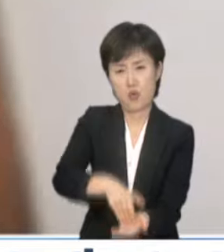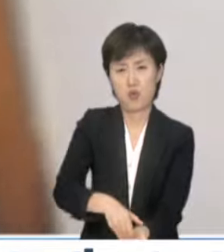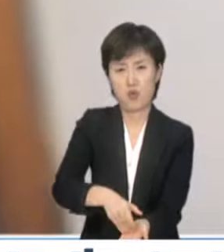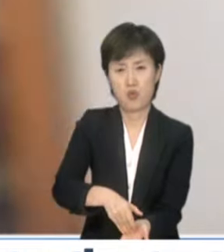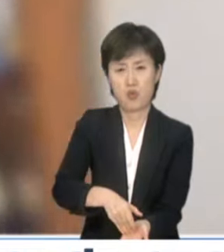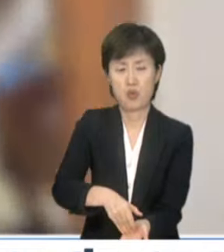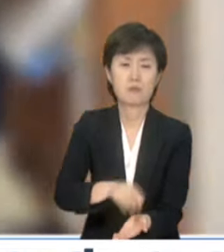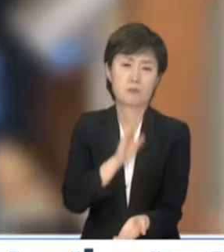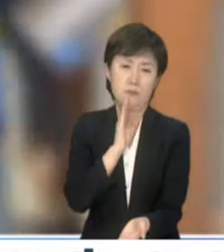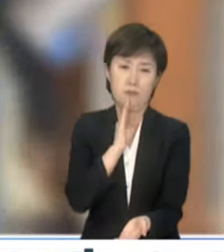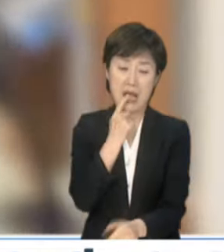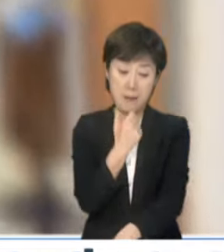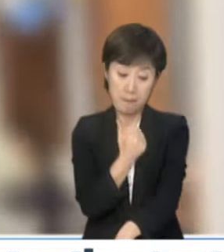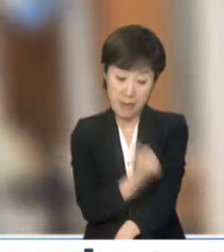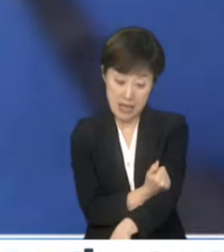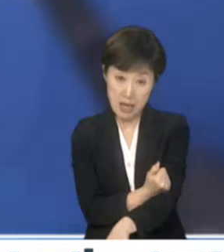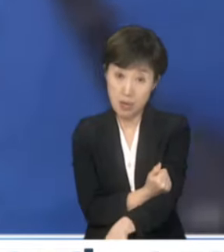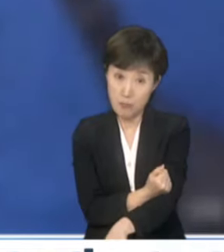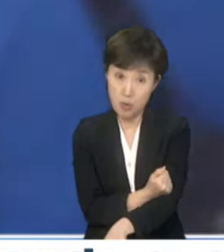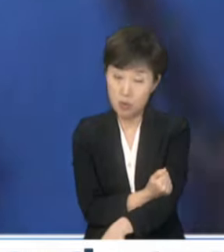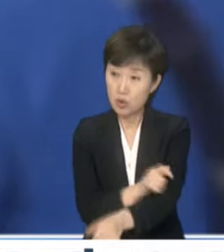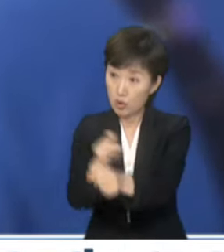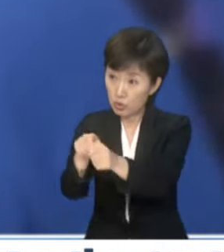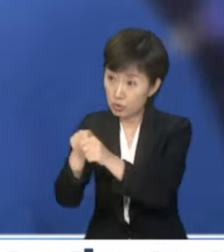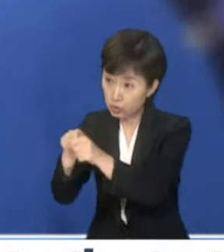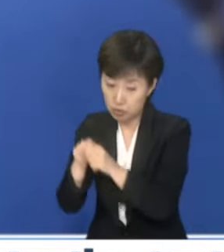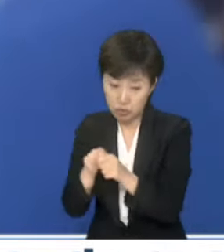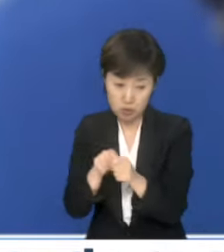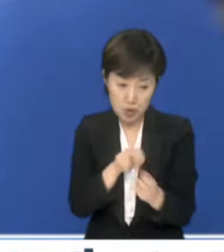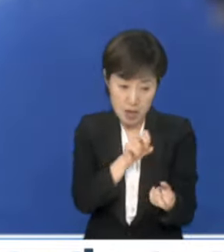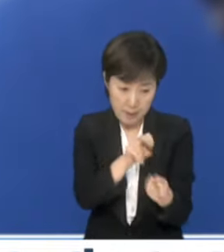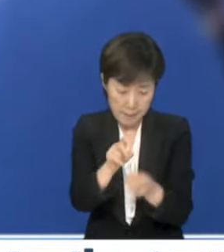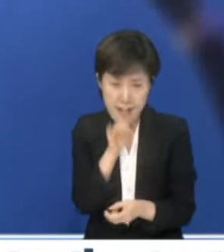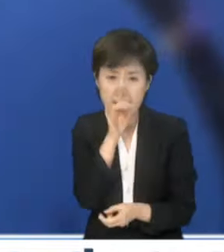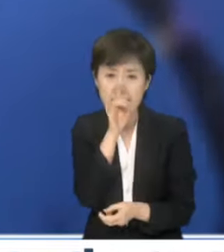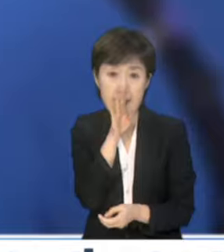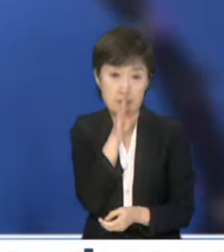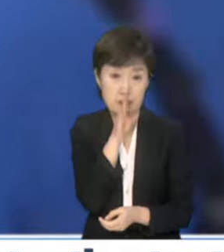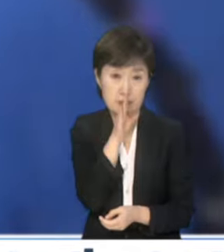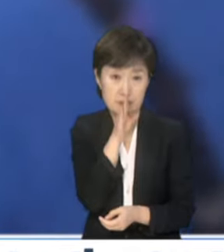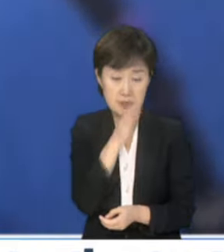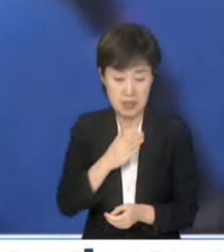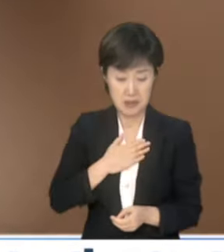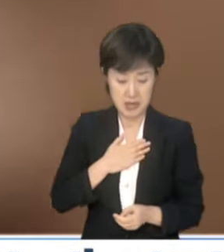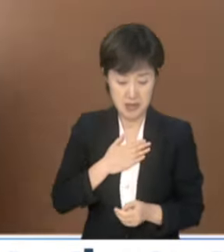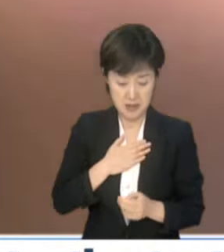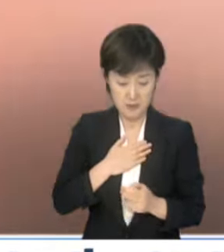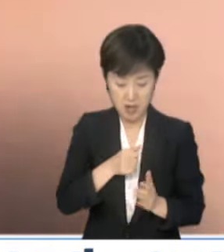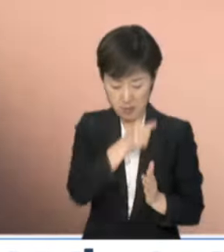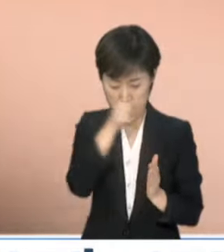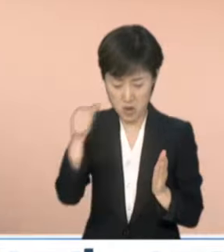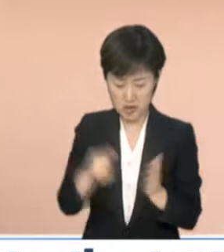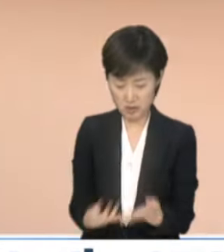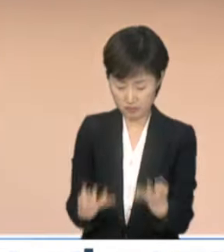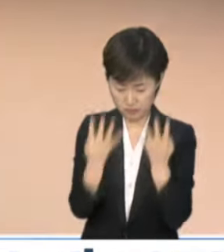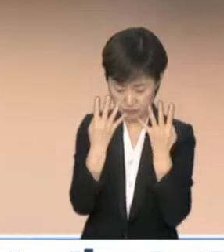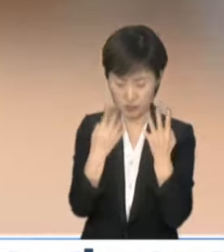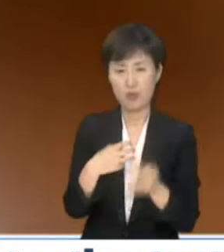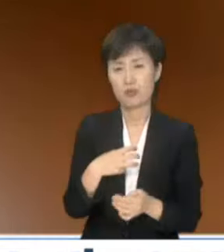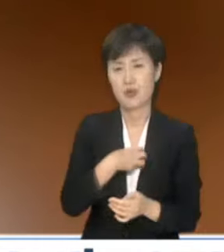수도 있고 마약 같은 경우 수출입, 그러니까 유통 측은 굉장히 엄중하게 처벌하죠. 본인의 20대 전부를 교도소에 있을 수도 있는